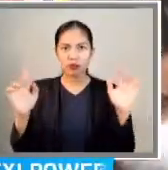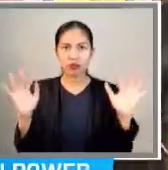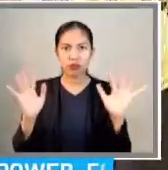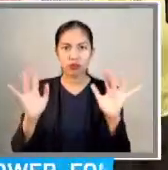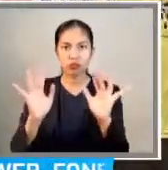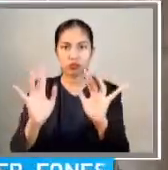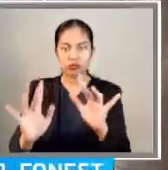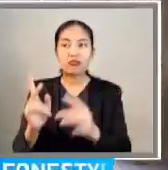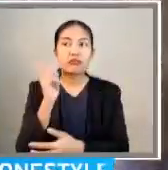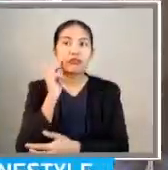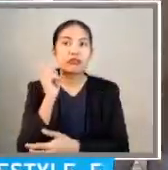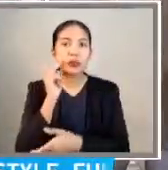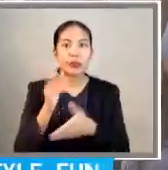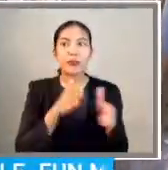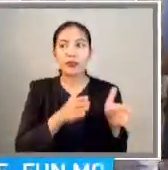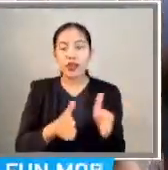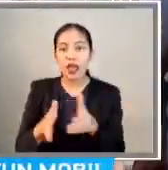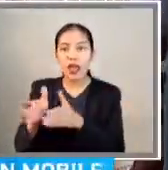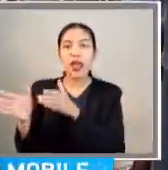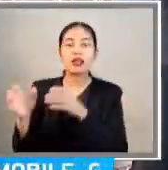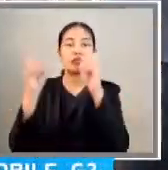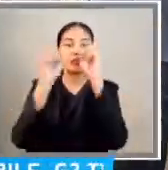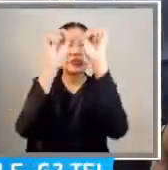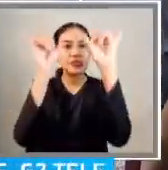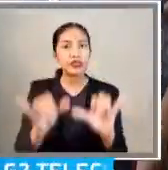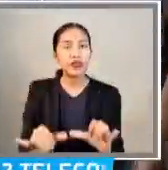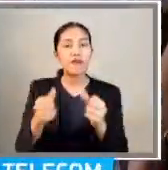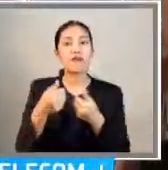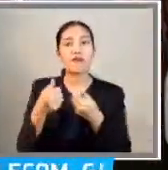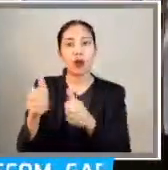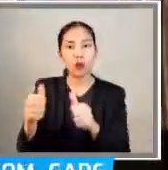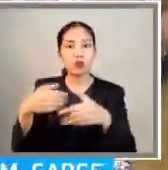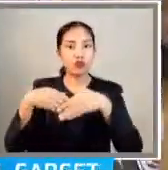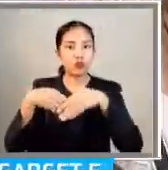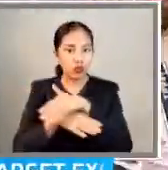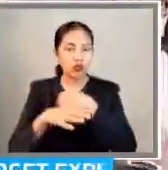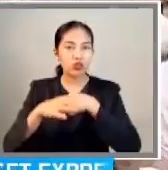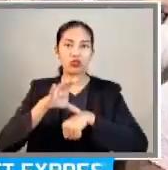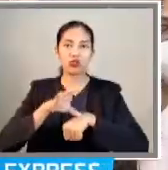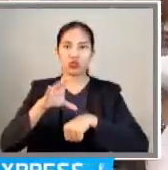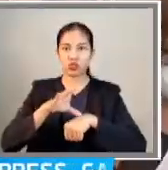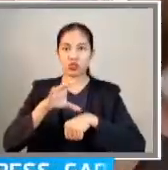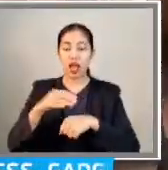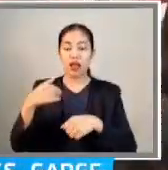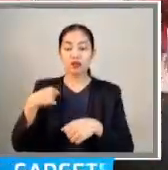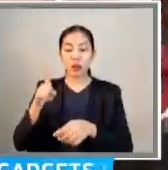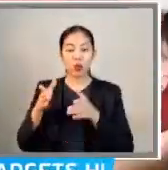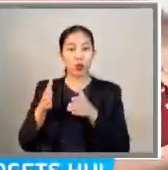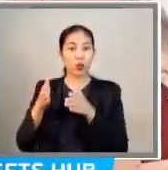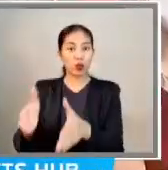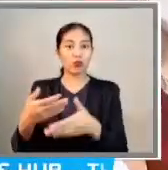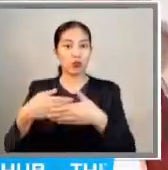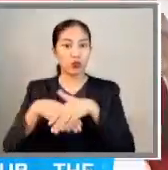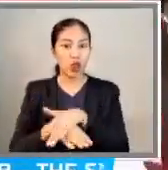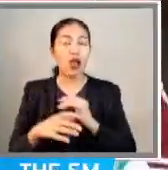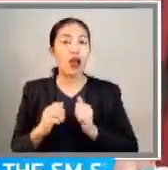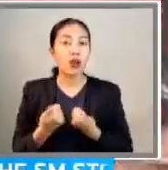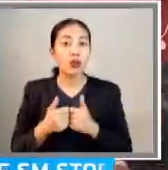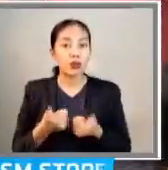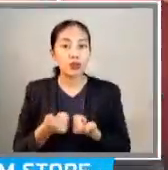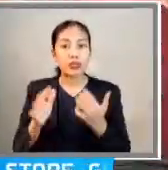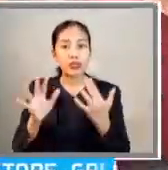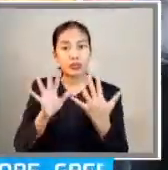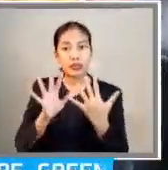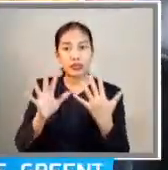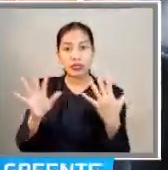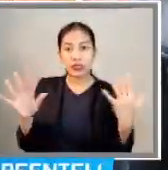dito sa loob ng Quiapo Church. Isa lang ang paraan para makapasok dito at ito ay sa pamamagitan ng pagpila sa Villalobos Street.